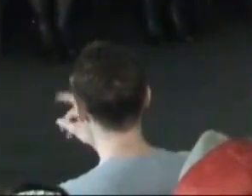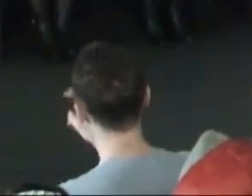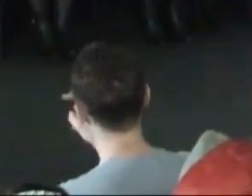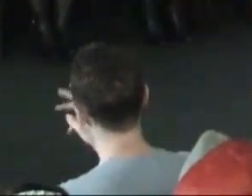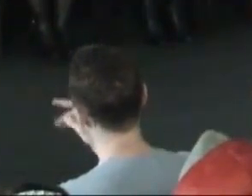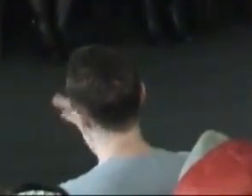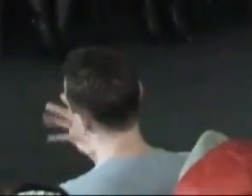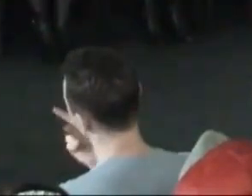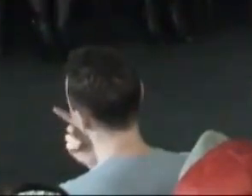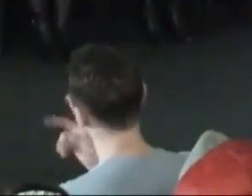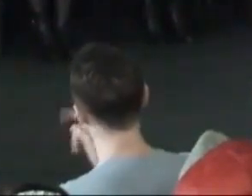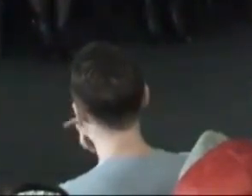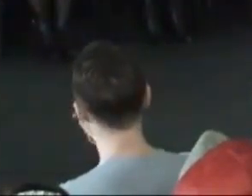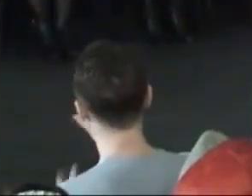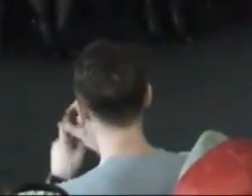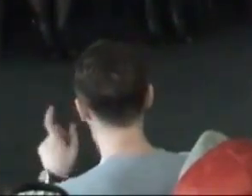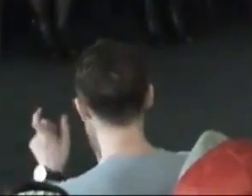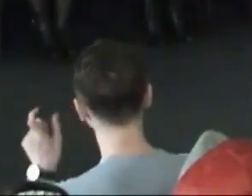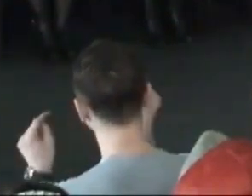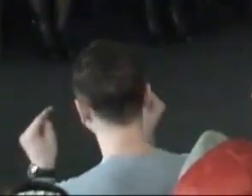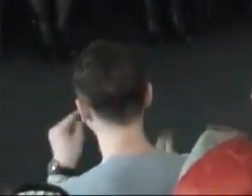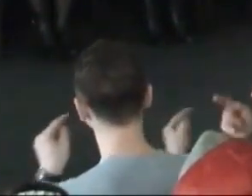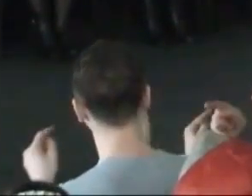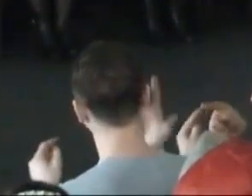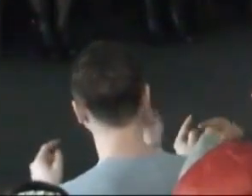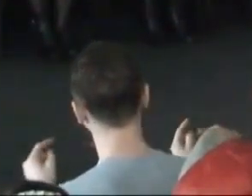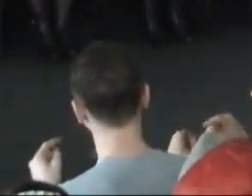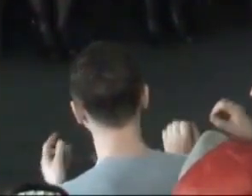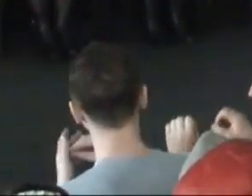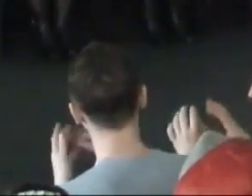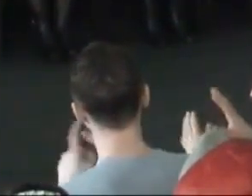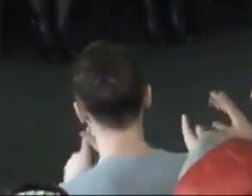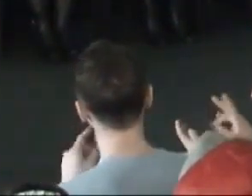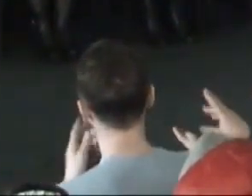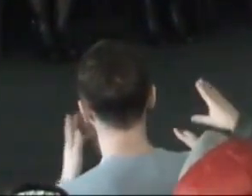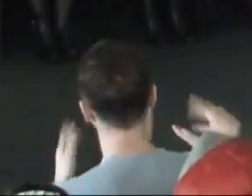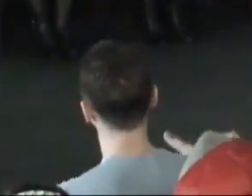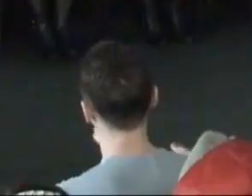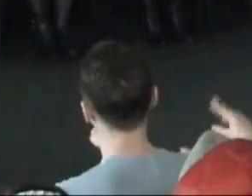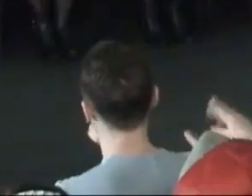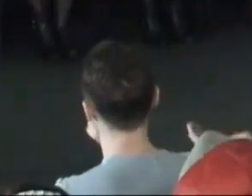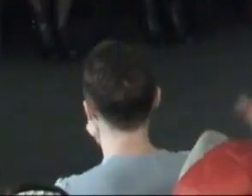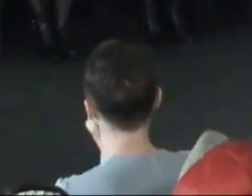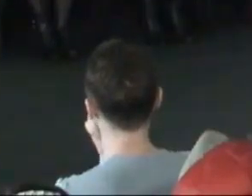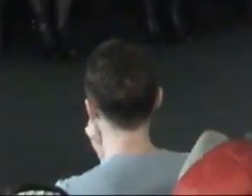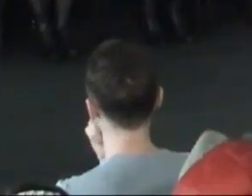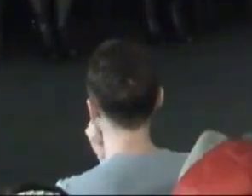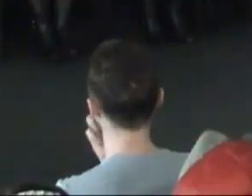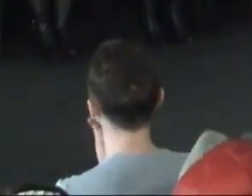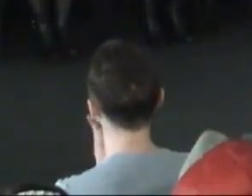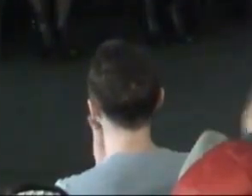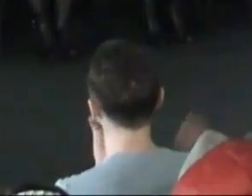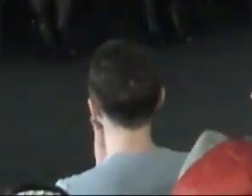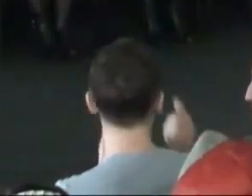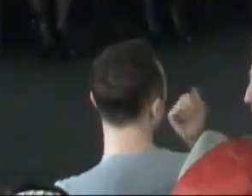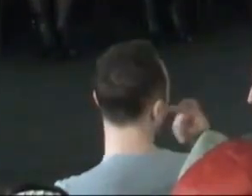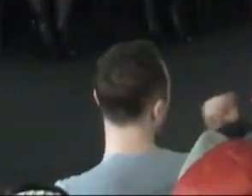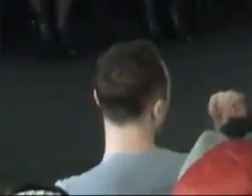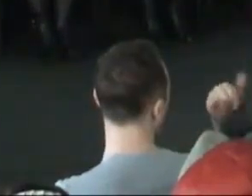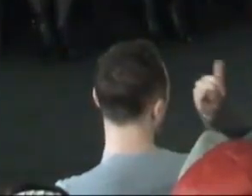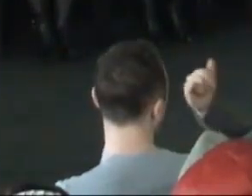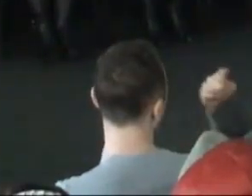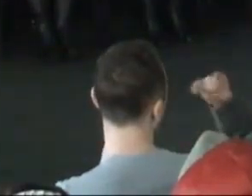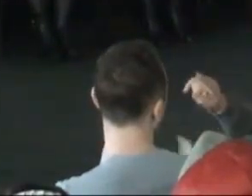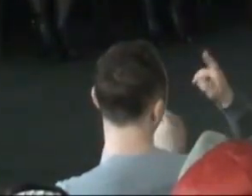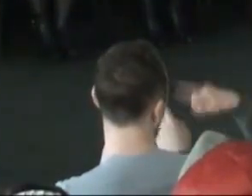боится. Он боится боли, он боится врачей, он боится смерти. Также родители, когда видят страдания своего ребенка, они